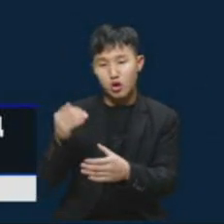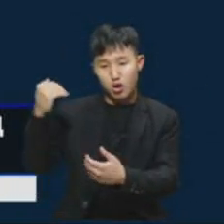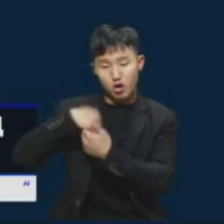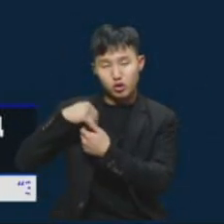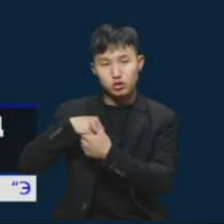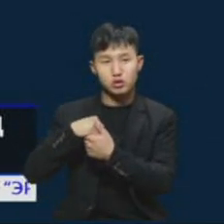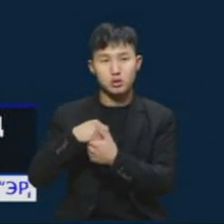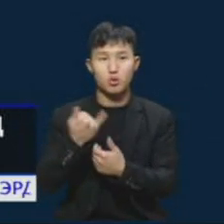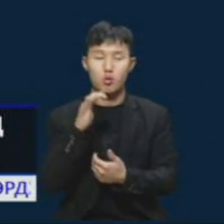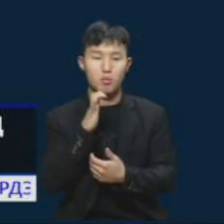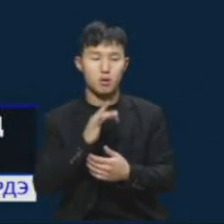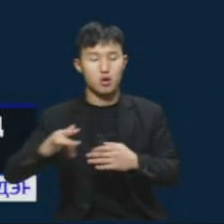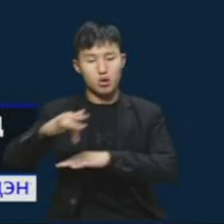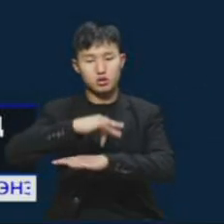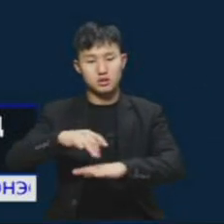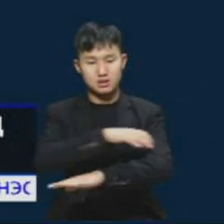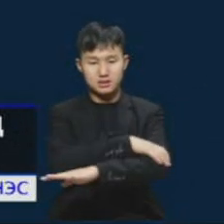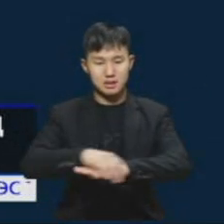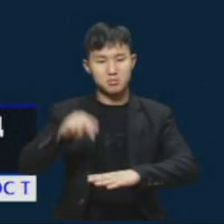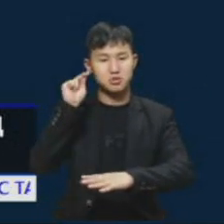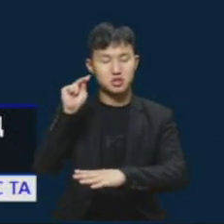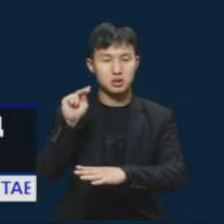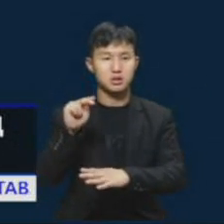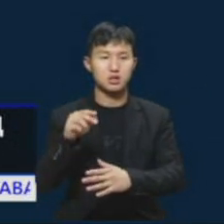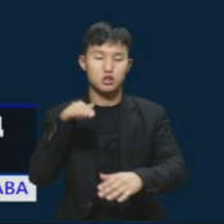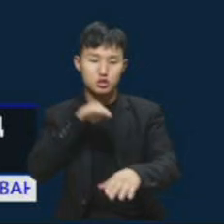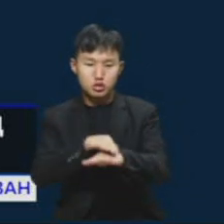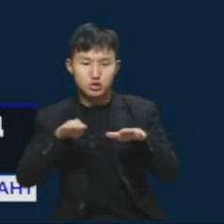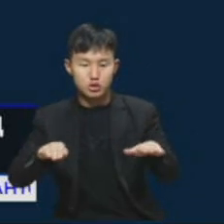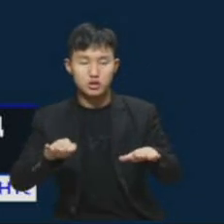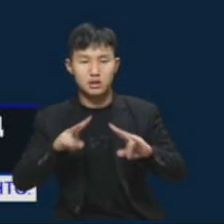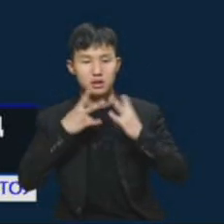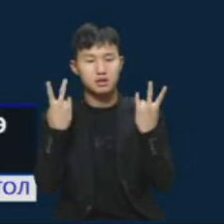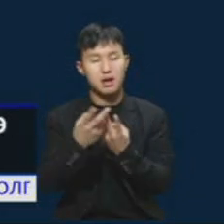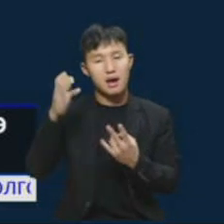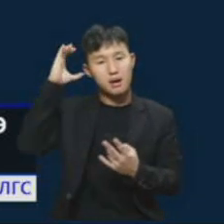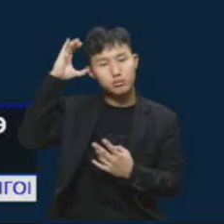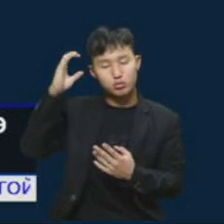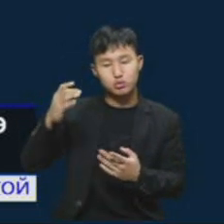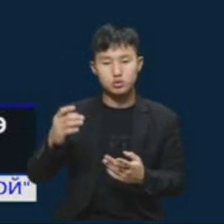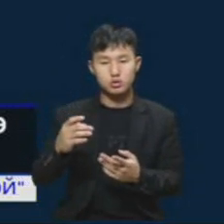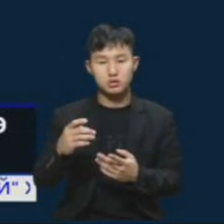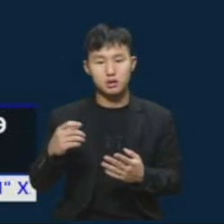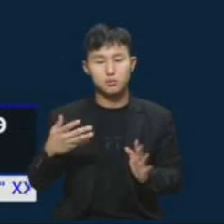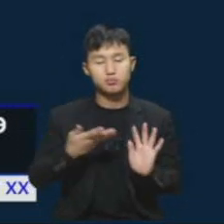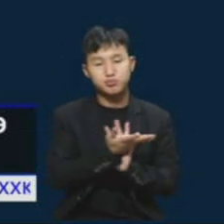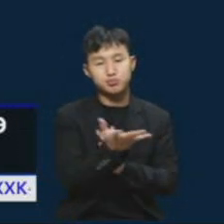эргээд Улаанбаатар хотын авто замын чанар зогсоол нийтийн тээврийн хүртээмжийг нэмэгдүүлэхэд